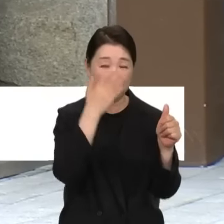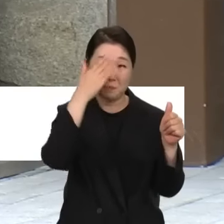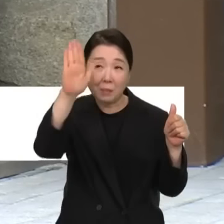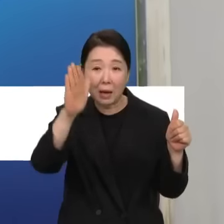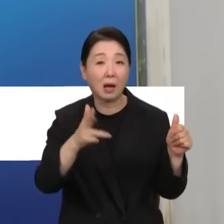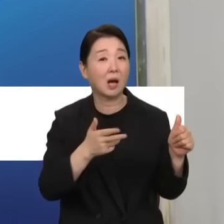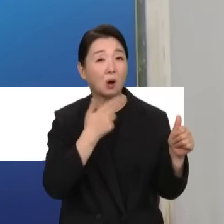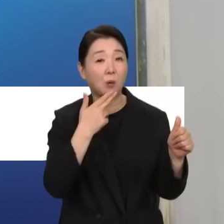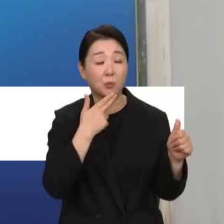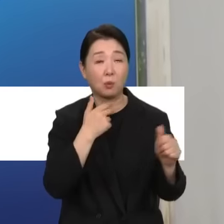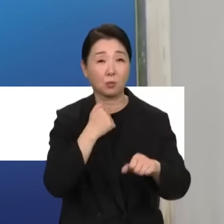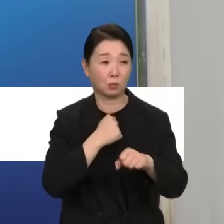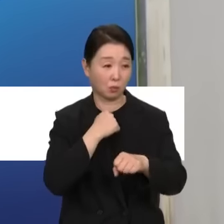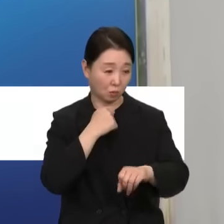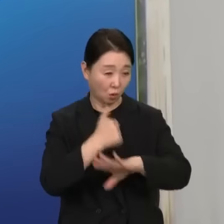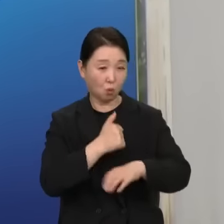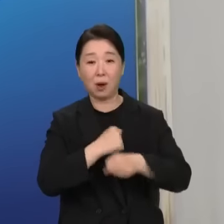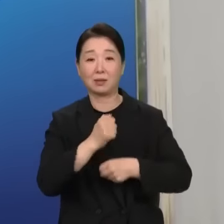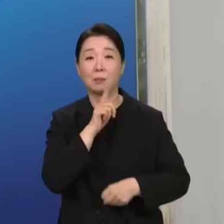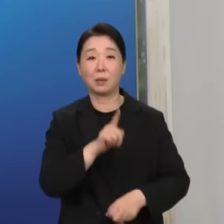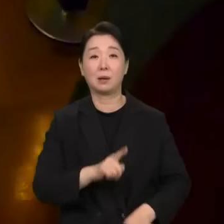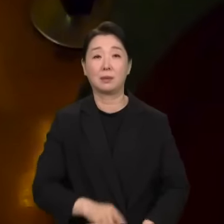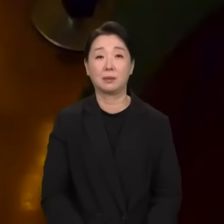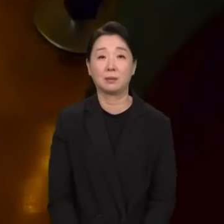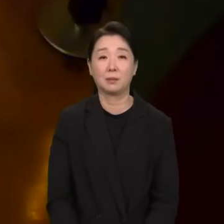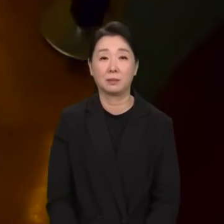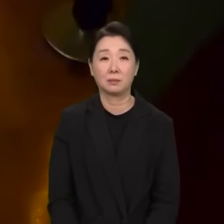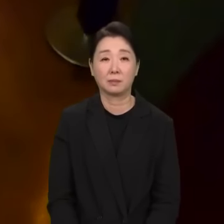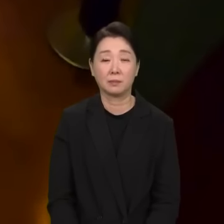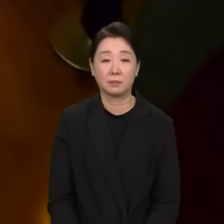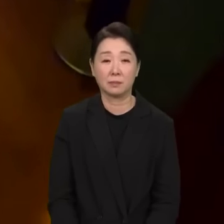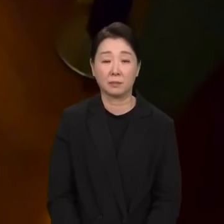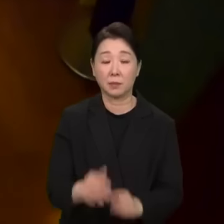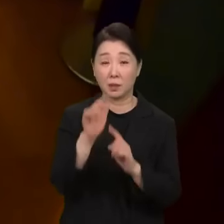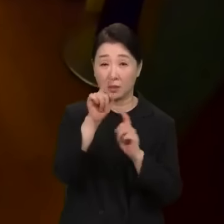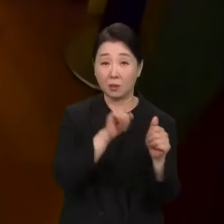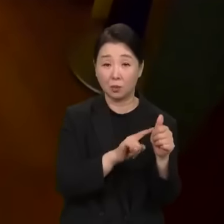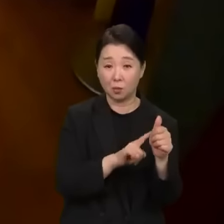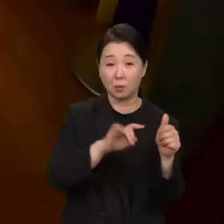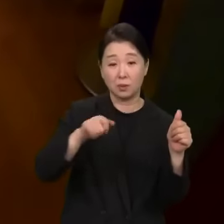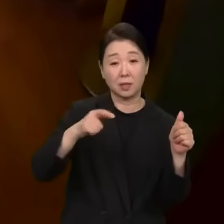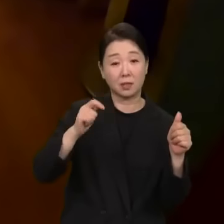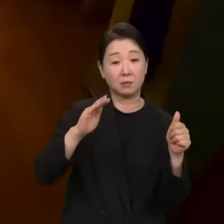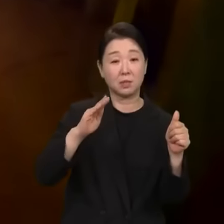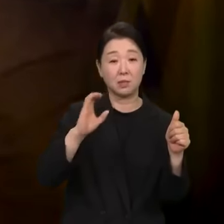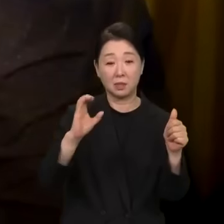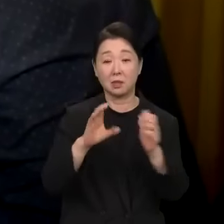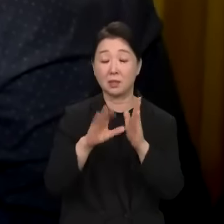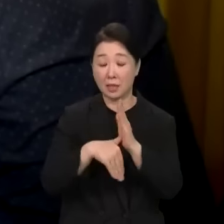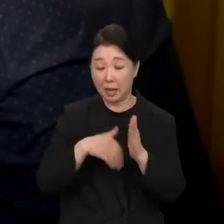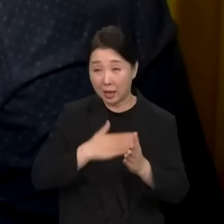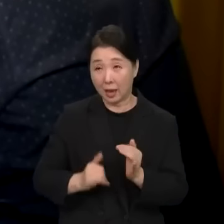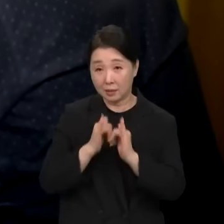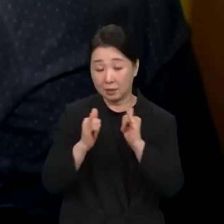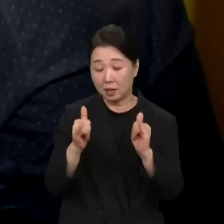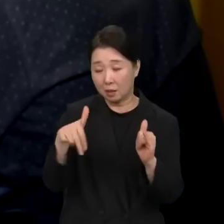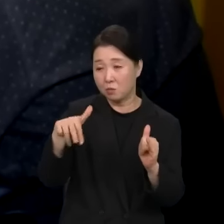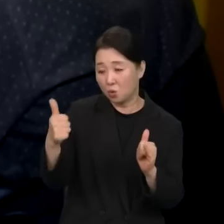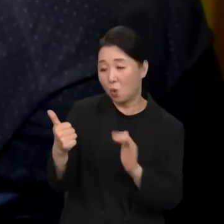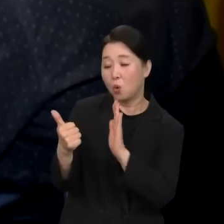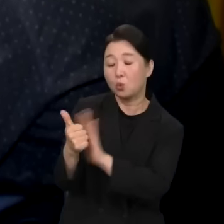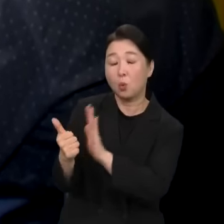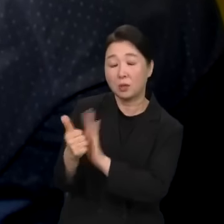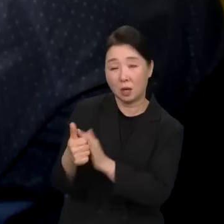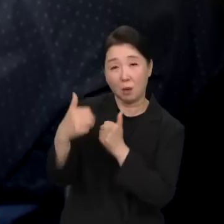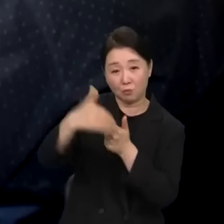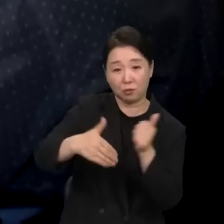없어 황당하다는 입장을 취재진에 밝혔습니다. 이종호 씨는 JTBC에 지인으로부터 조 씨를 도와달라는 부탁을